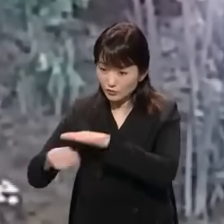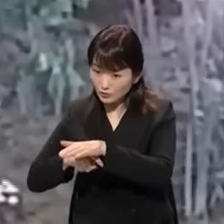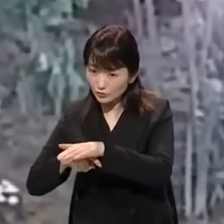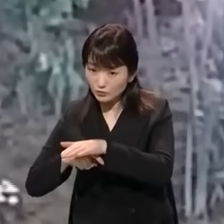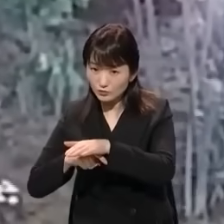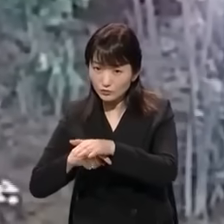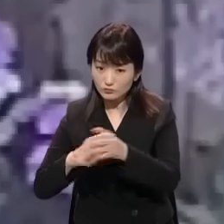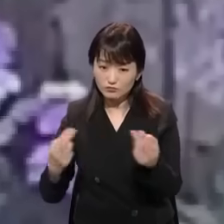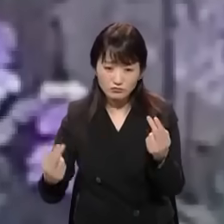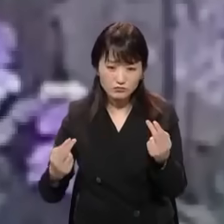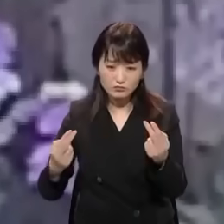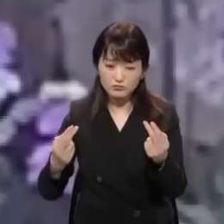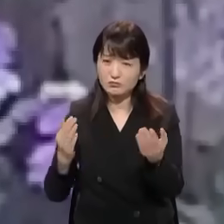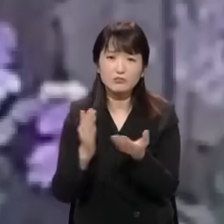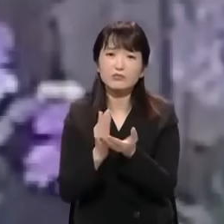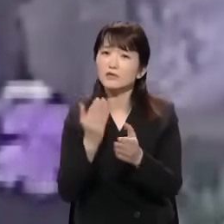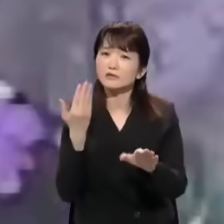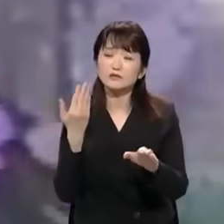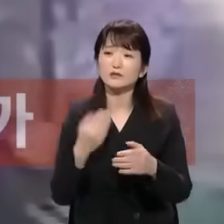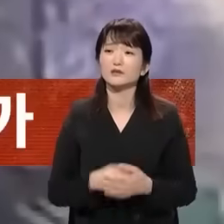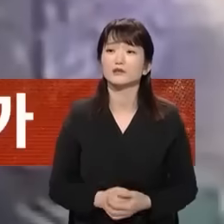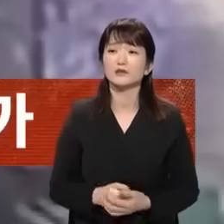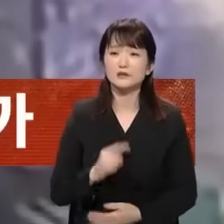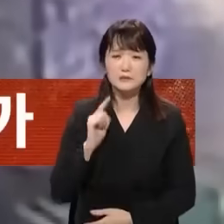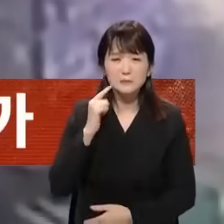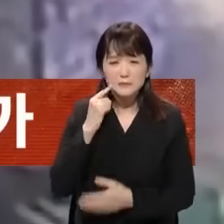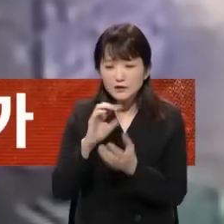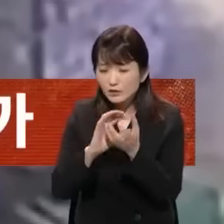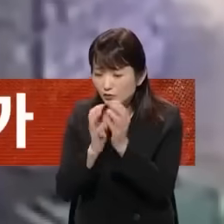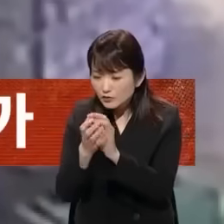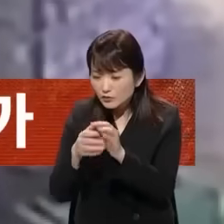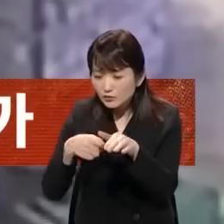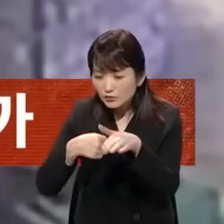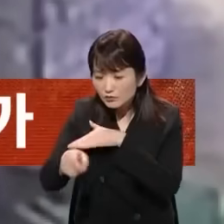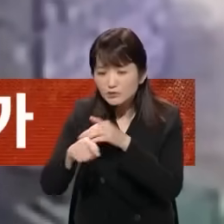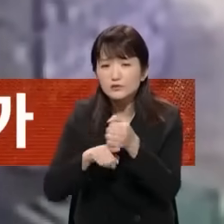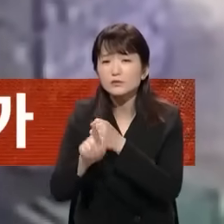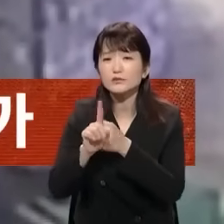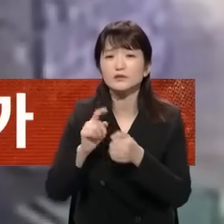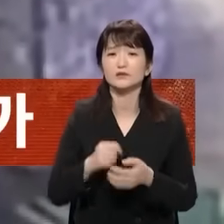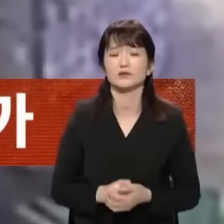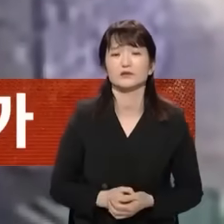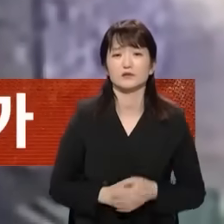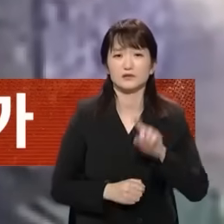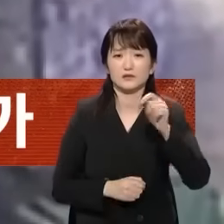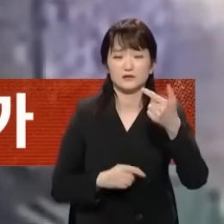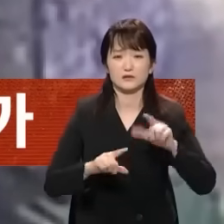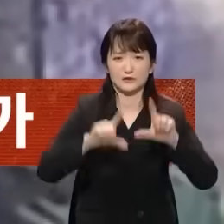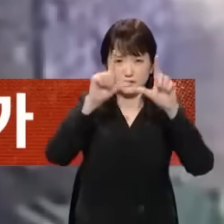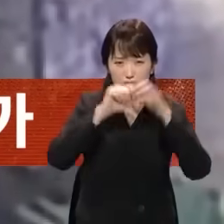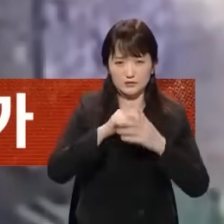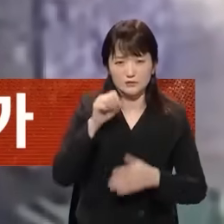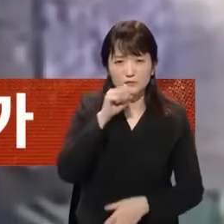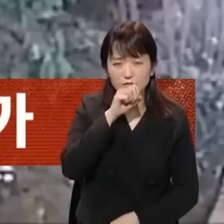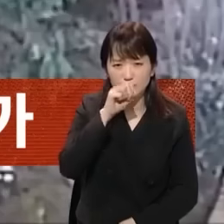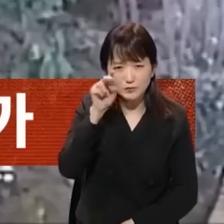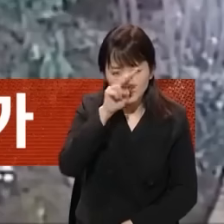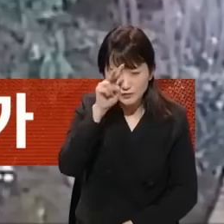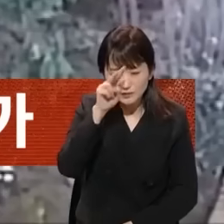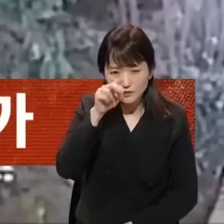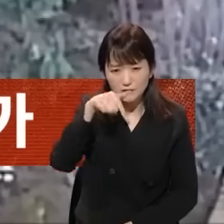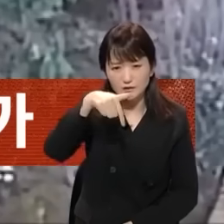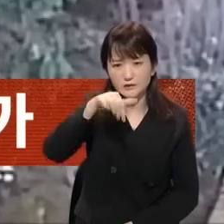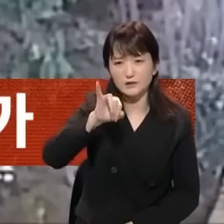상반되는 단어인데 도대체 왜 저렇게 예쁜 꽃을 훔치는 겁니까 일단 16일에 용인 기구에서 카페를